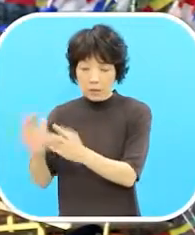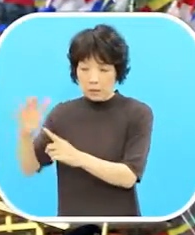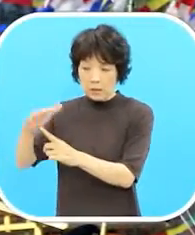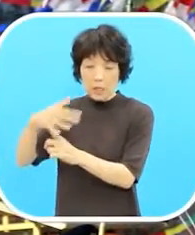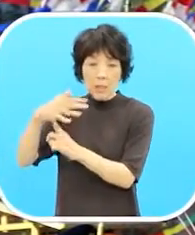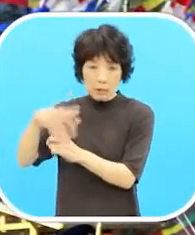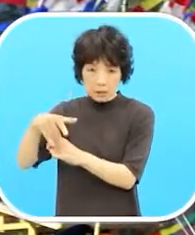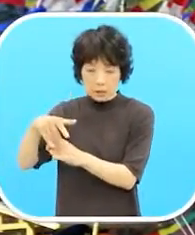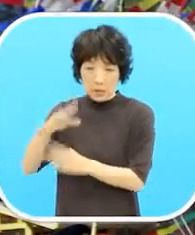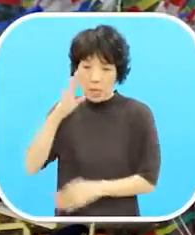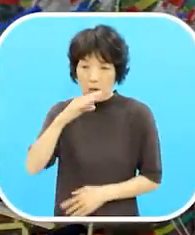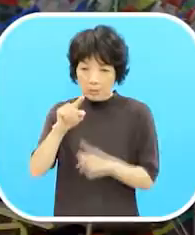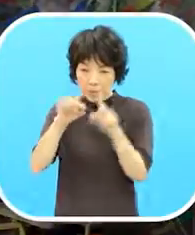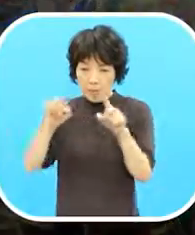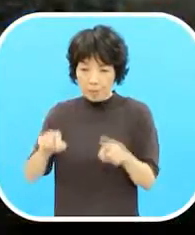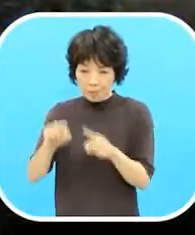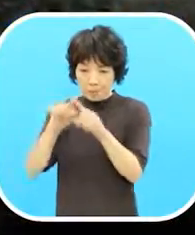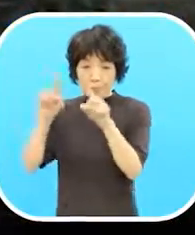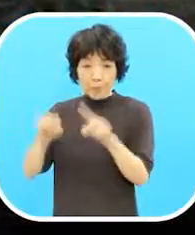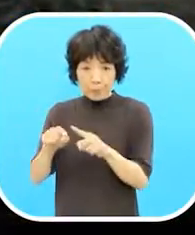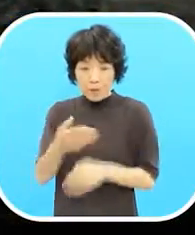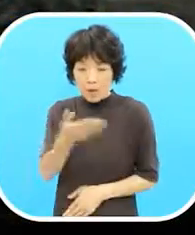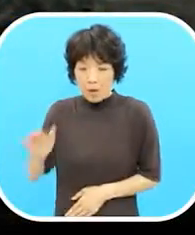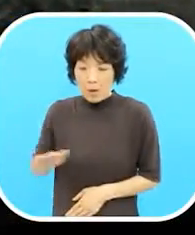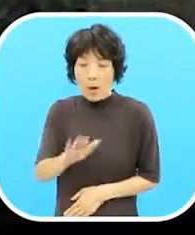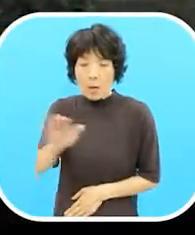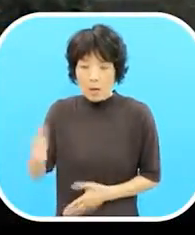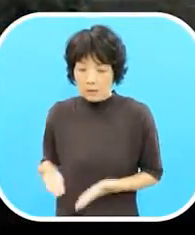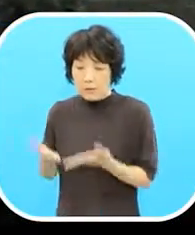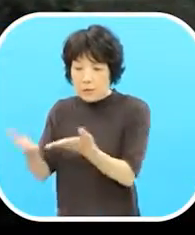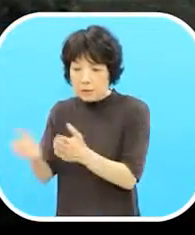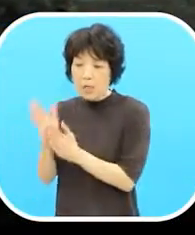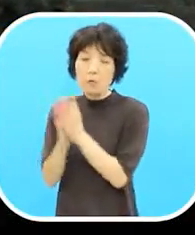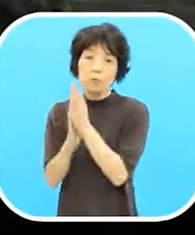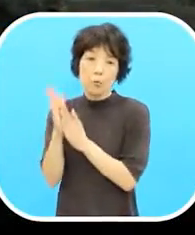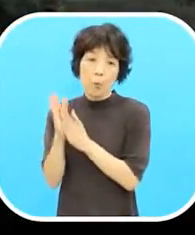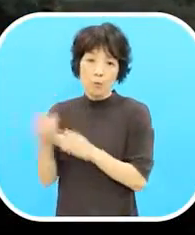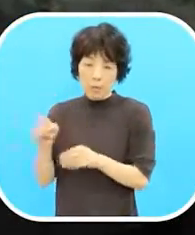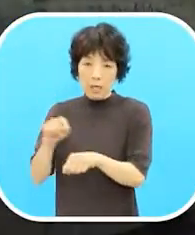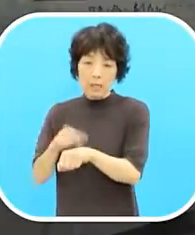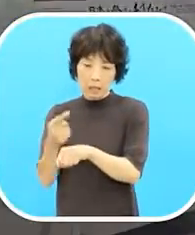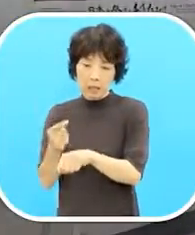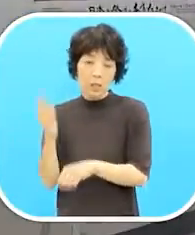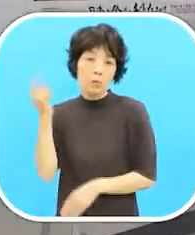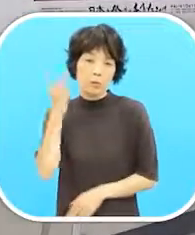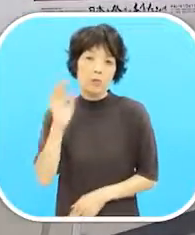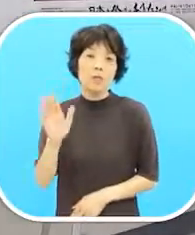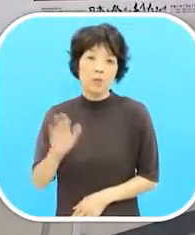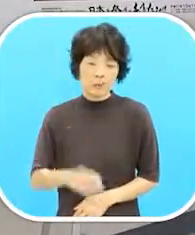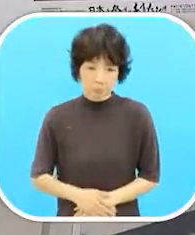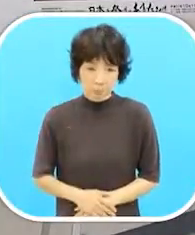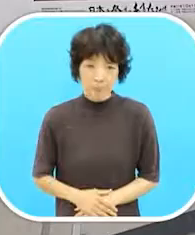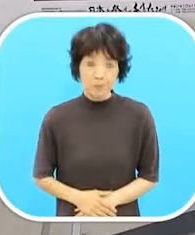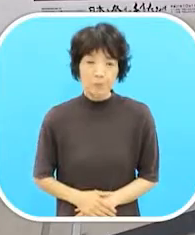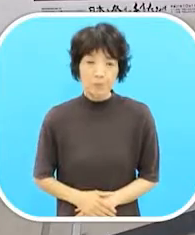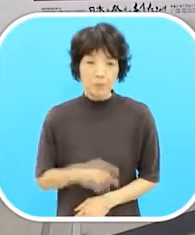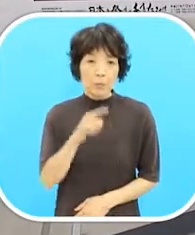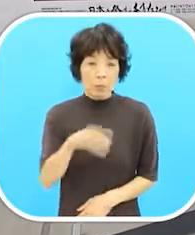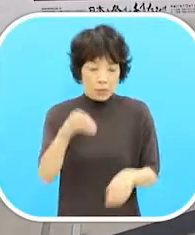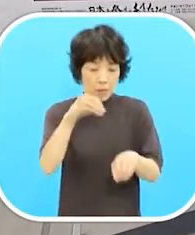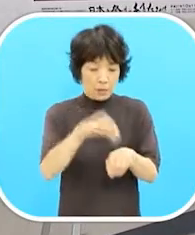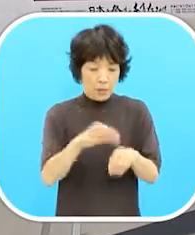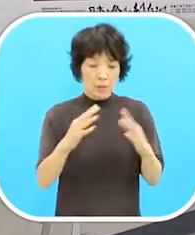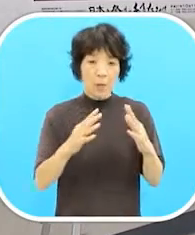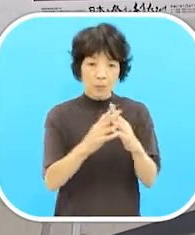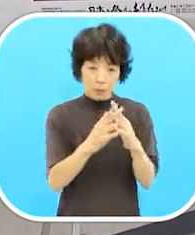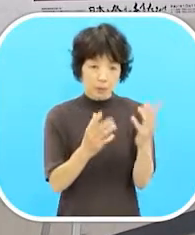て短冊をするし、河原に繰り出して供養したのが始まりと伝えられています。 これが屋